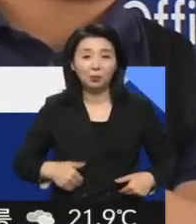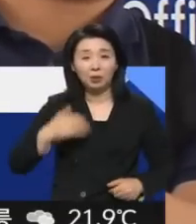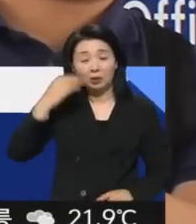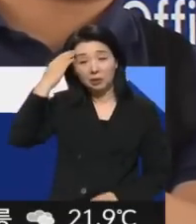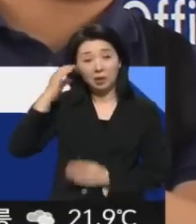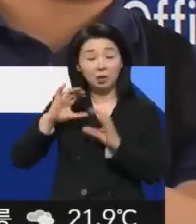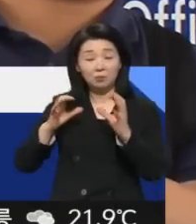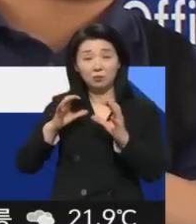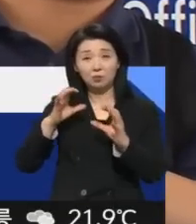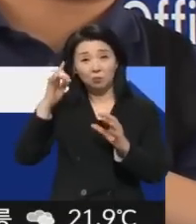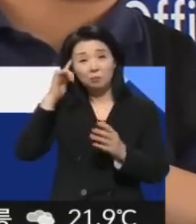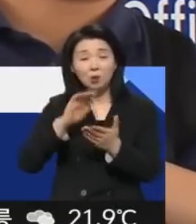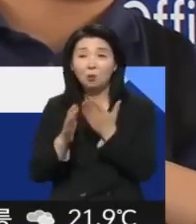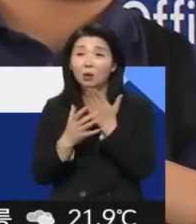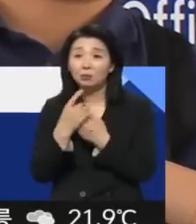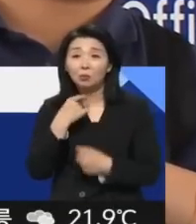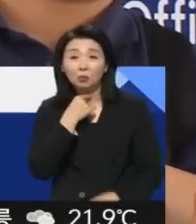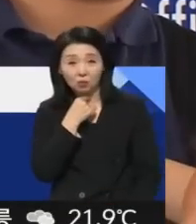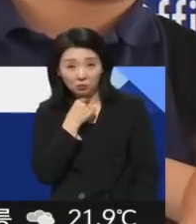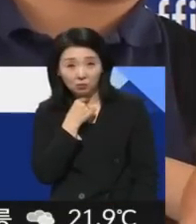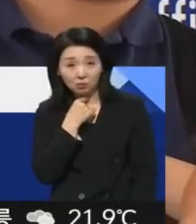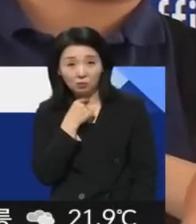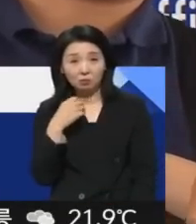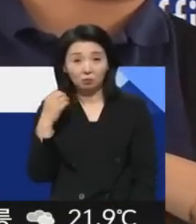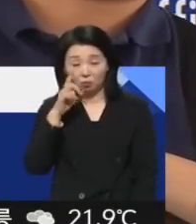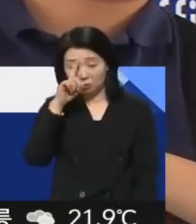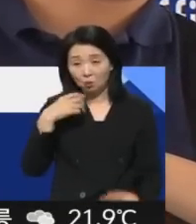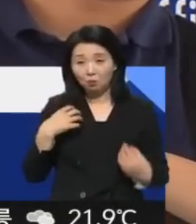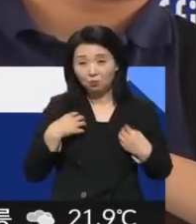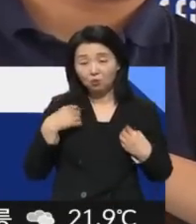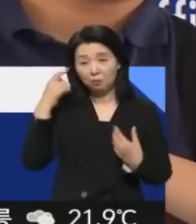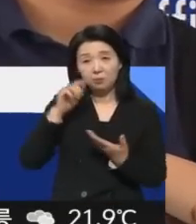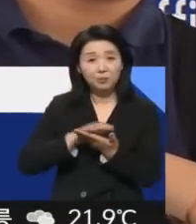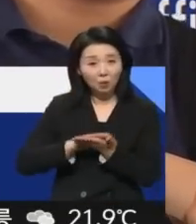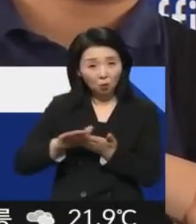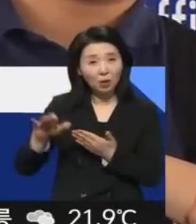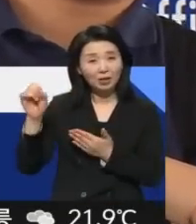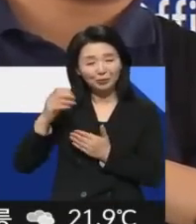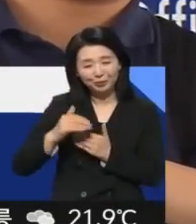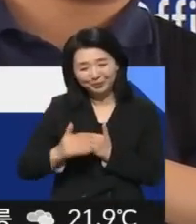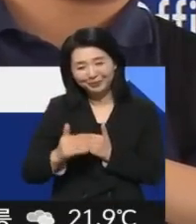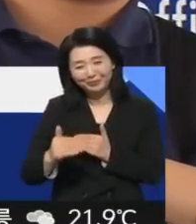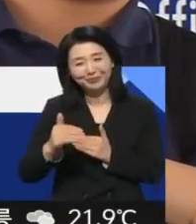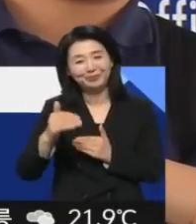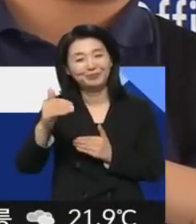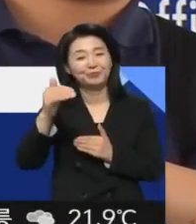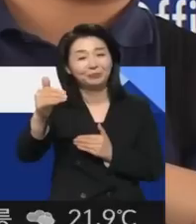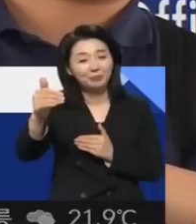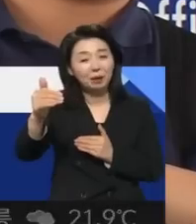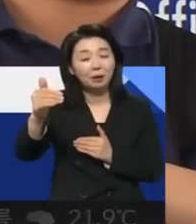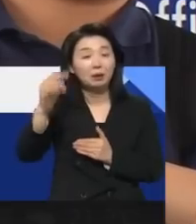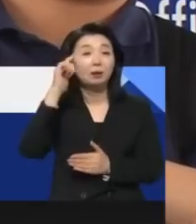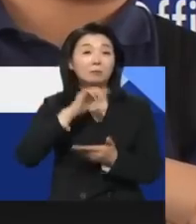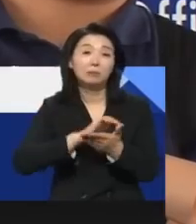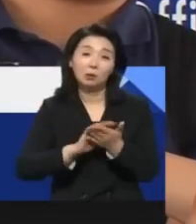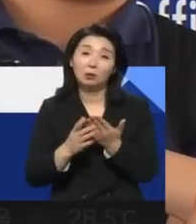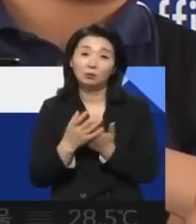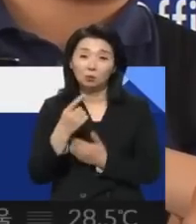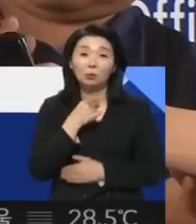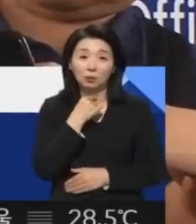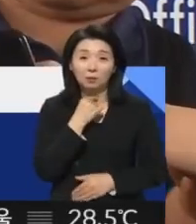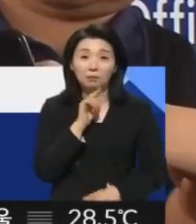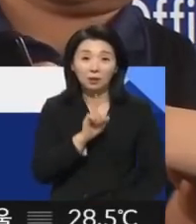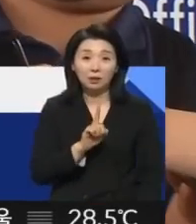대한민국은 평화통일을 지향하도록 되어 있고 정부는 이제 평화적이고 점진적인 그런 어떤 평화통일을